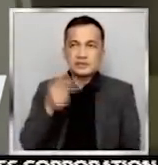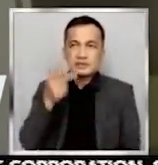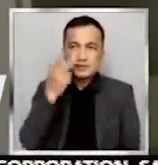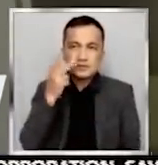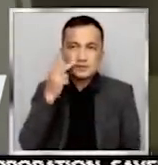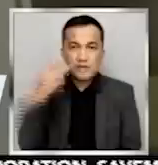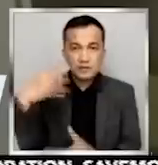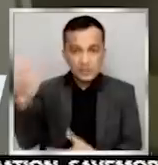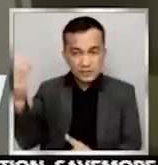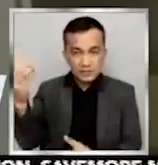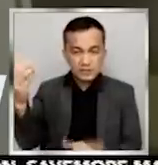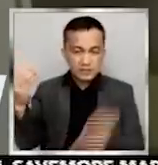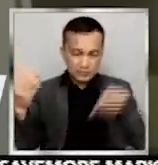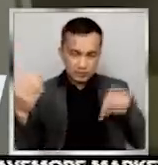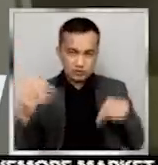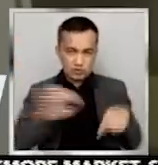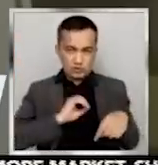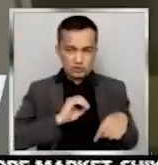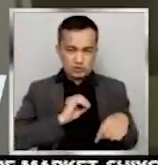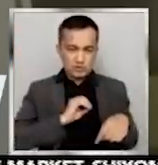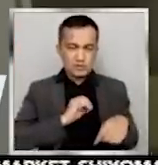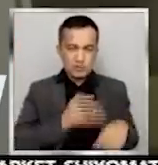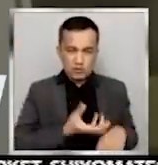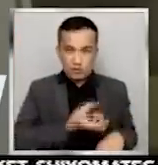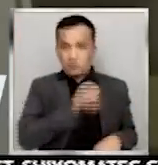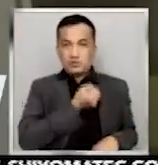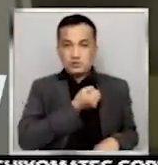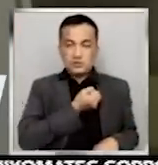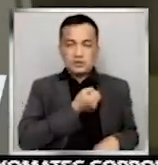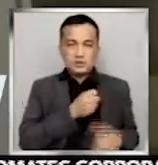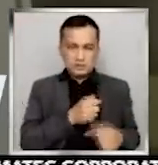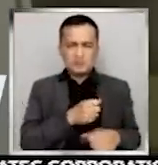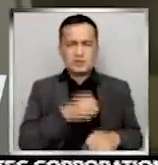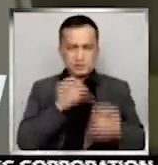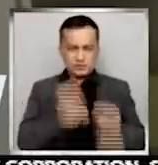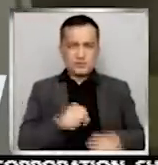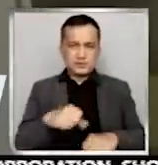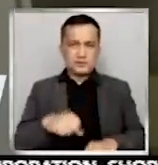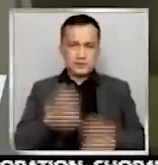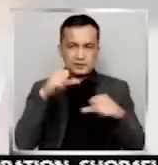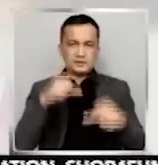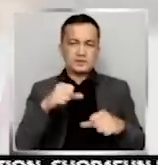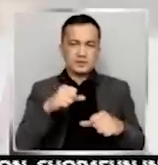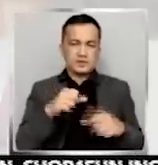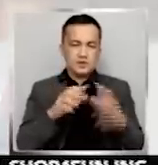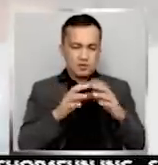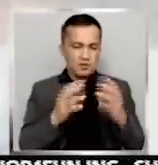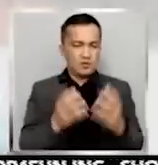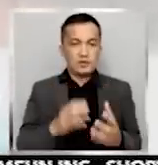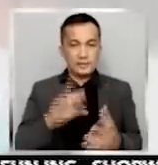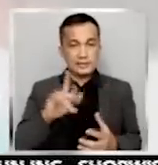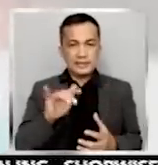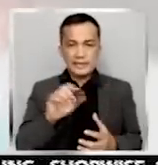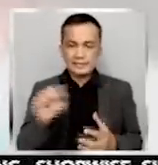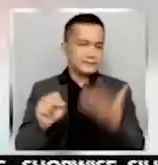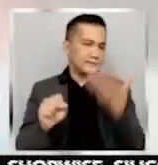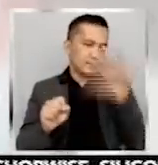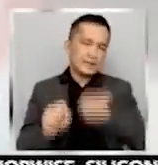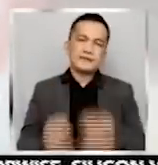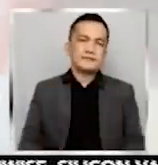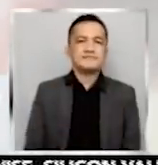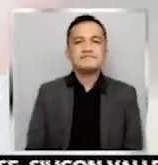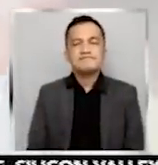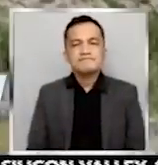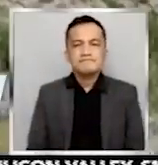po natin yung sarili nating atin na talagang may pagmamalaki po talaga, world-class po talaga siya. E sa dami ng